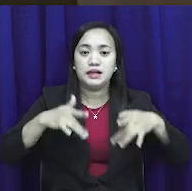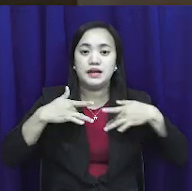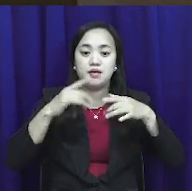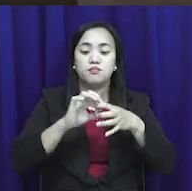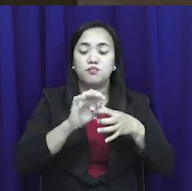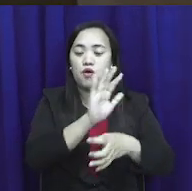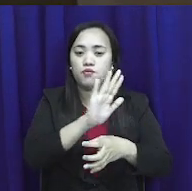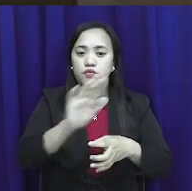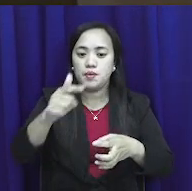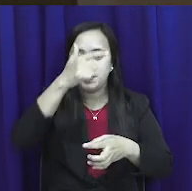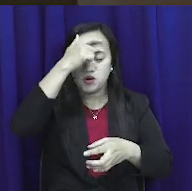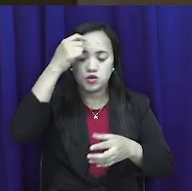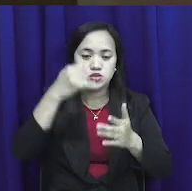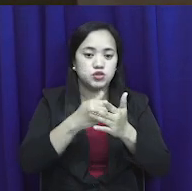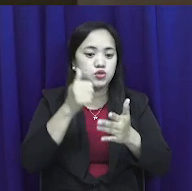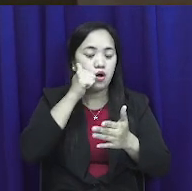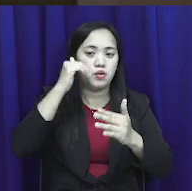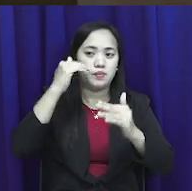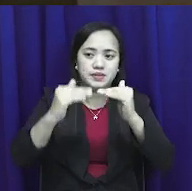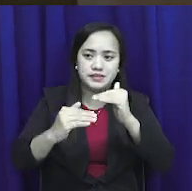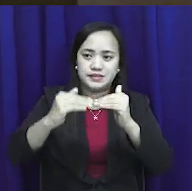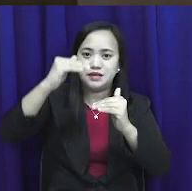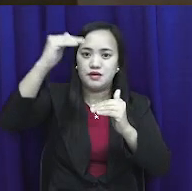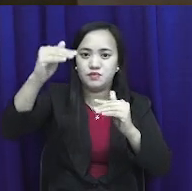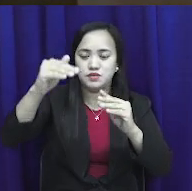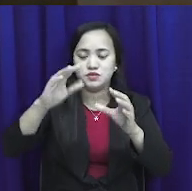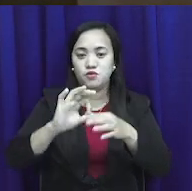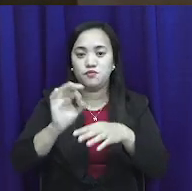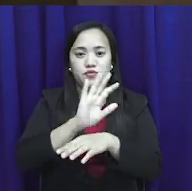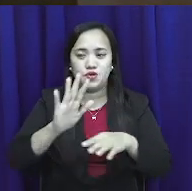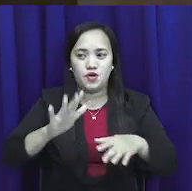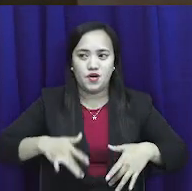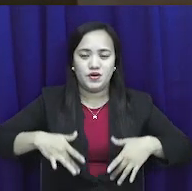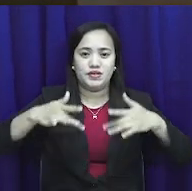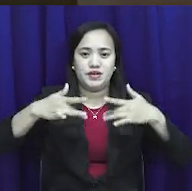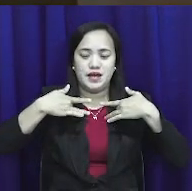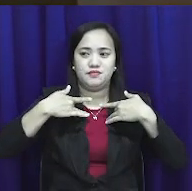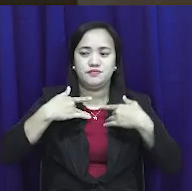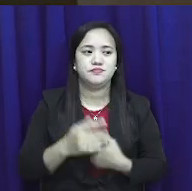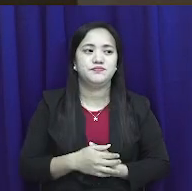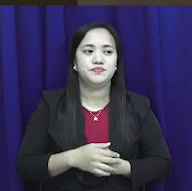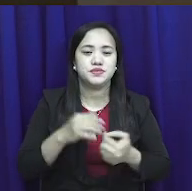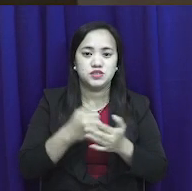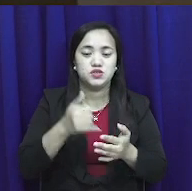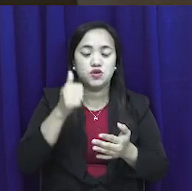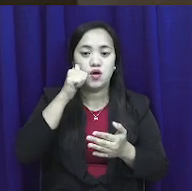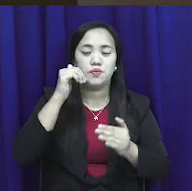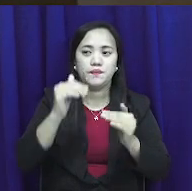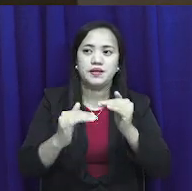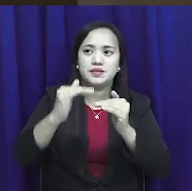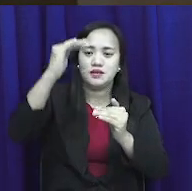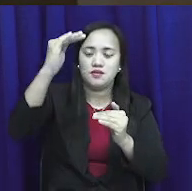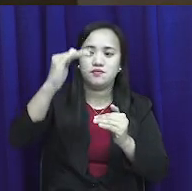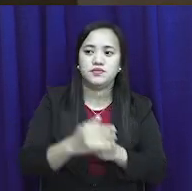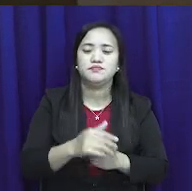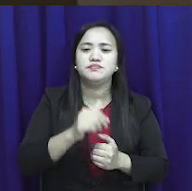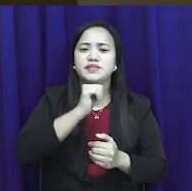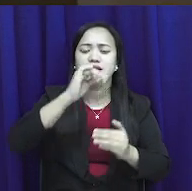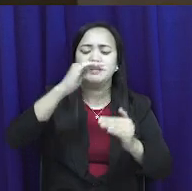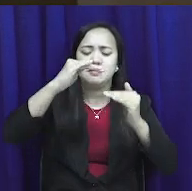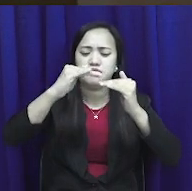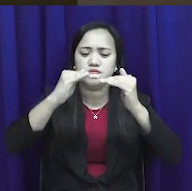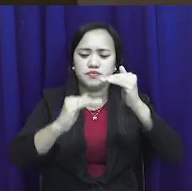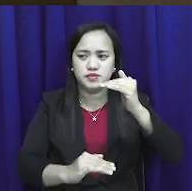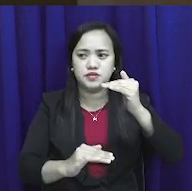dahil up yan ng buhay ninyo dagdag ko a level up Opo nakakatakot din yan kung